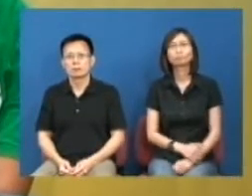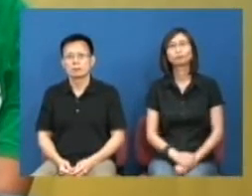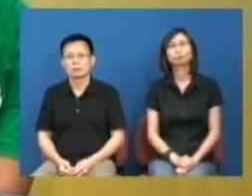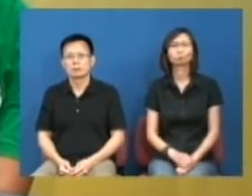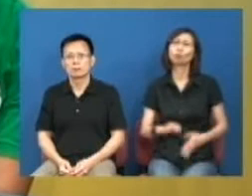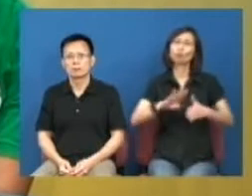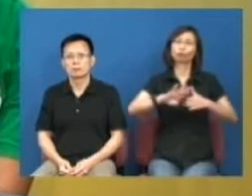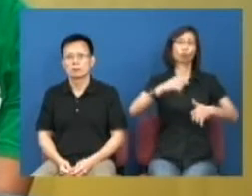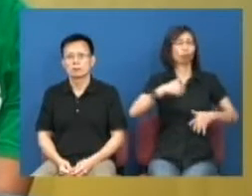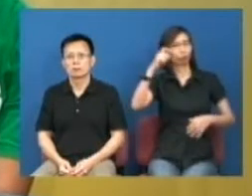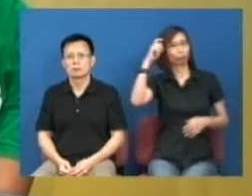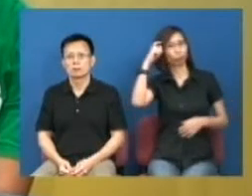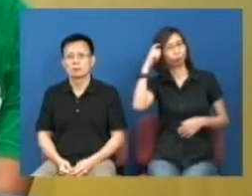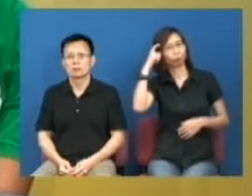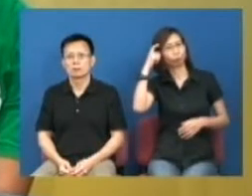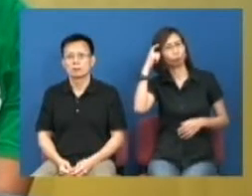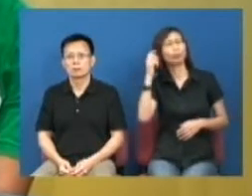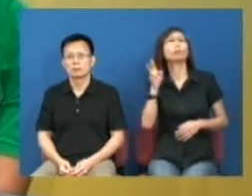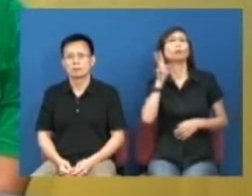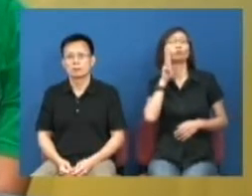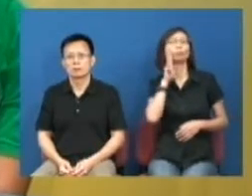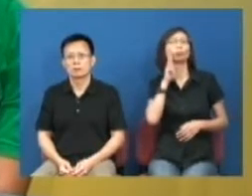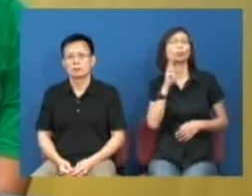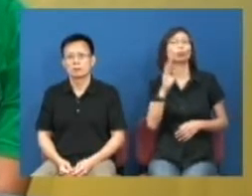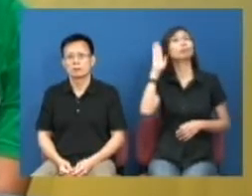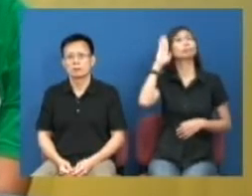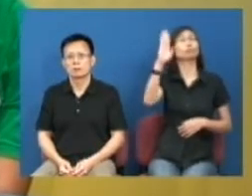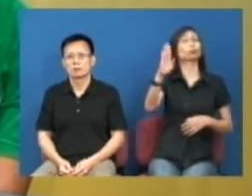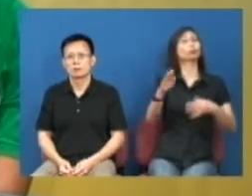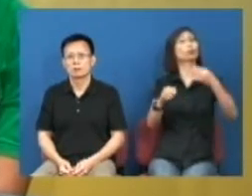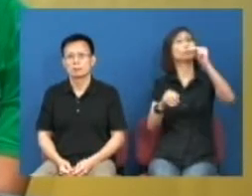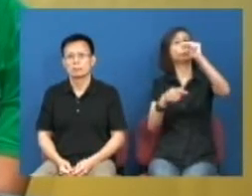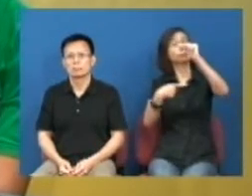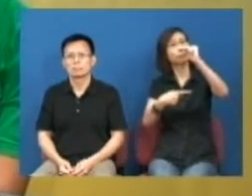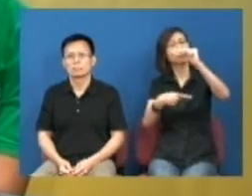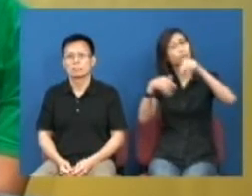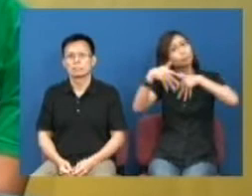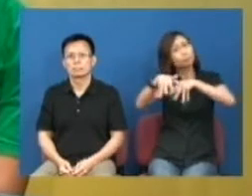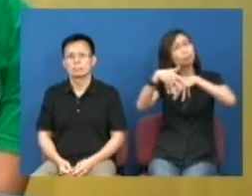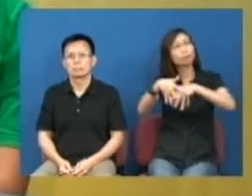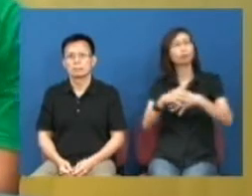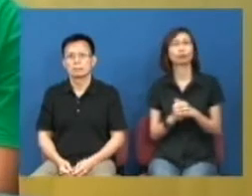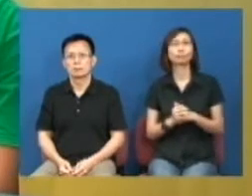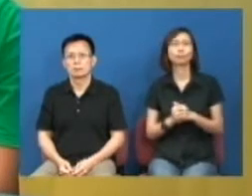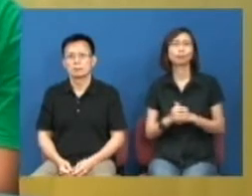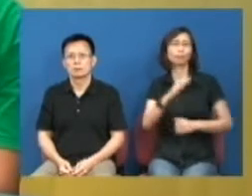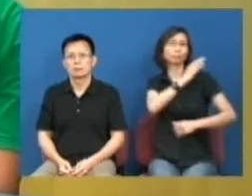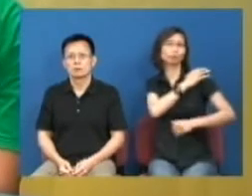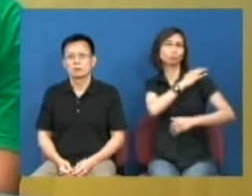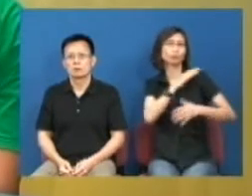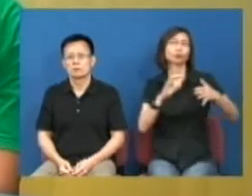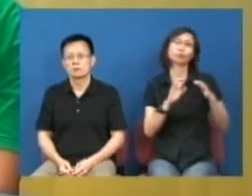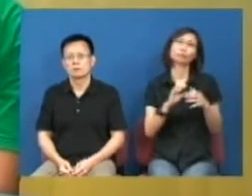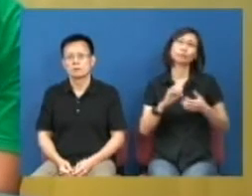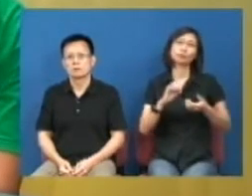咁所以我諗，如果你話跟住落嚟七一即係遊行本身，作為依一個組織者，或者作為一